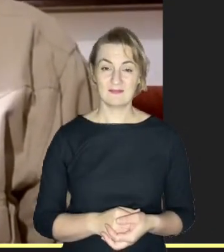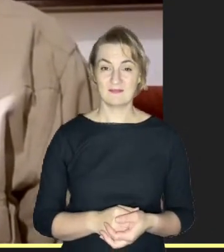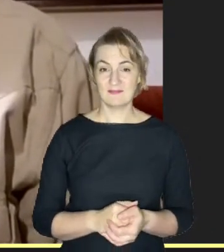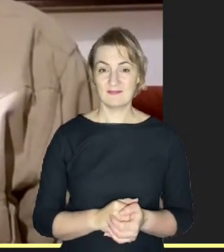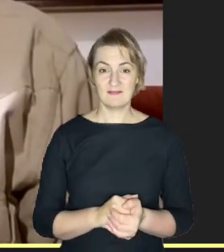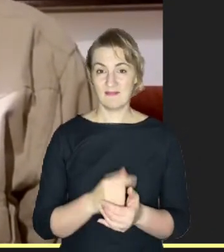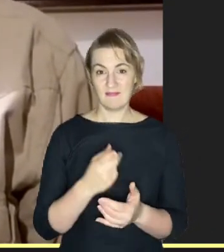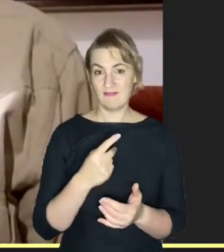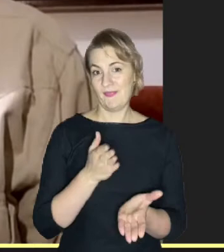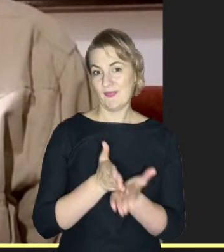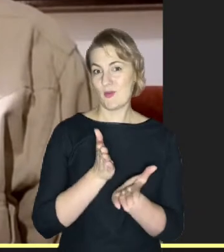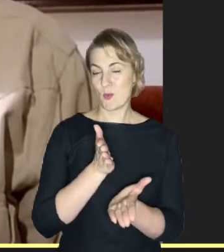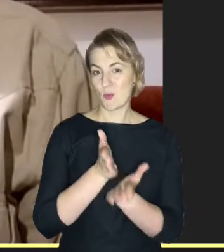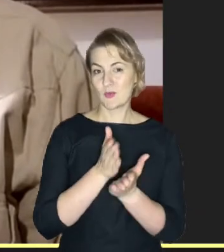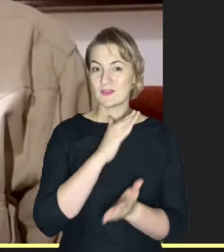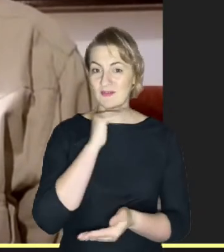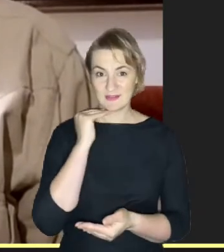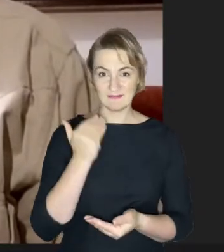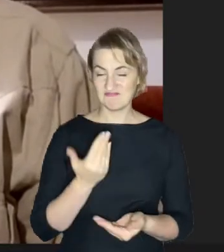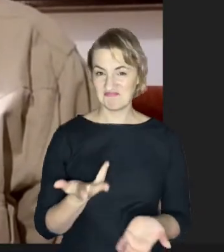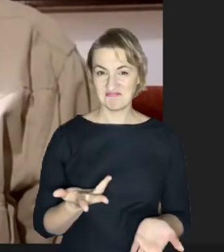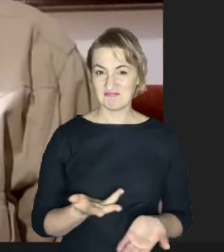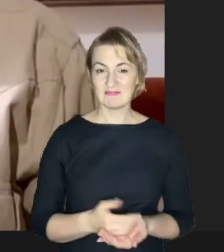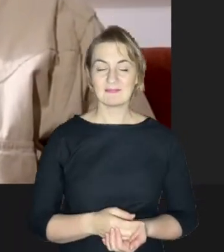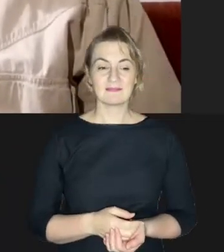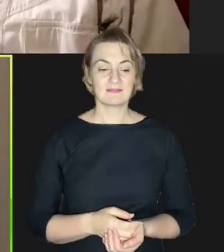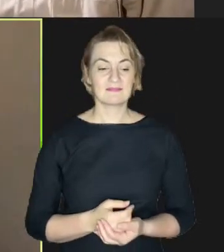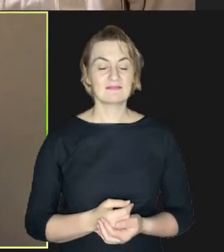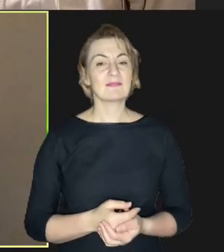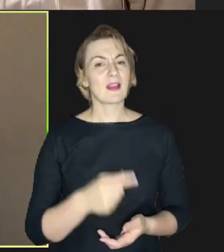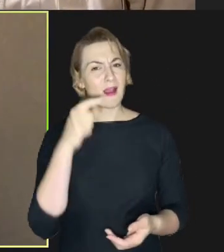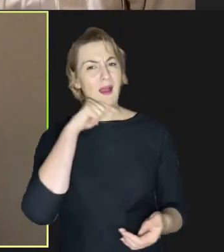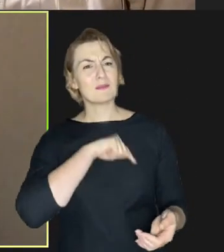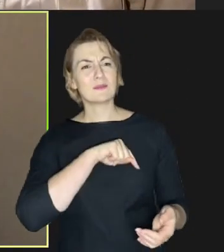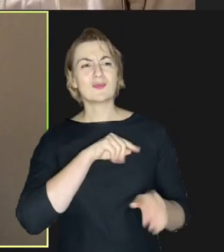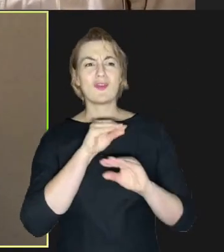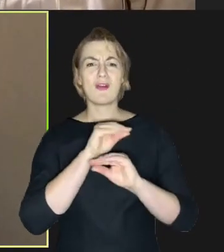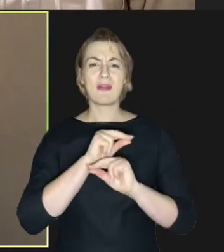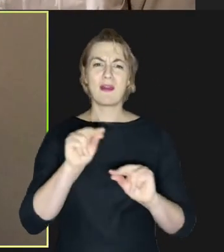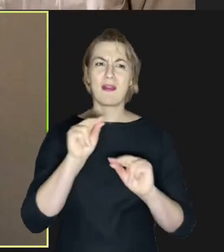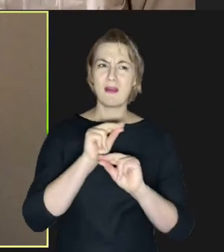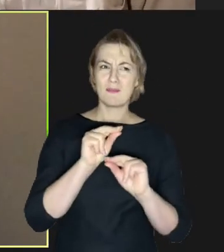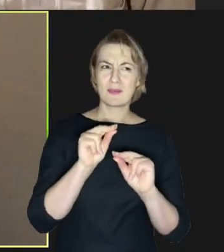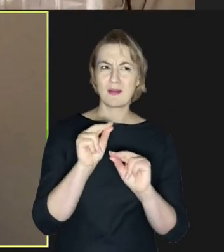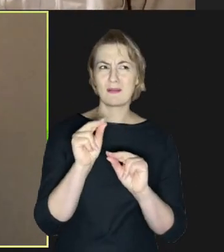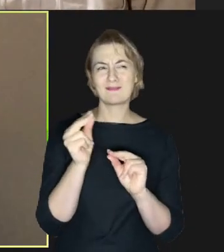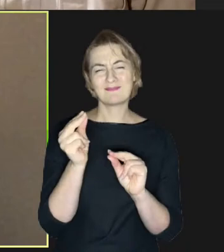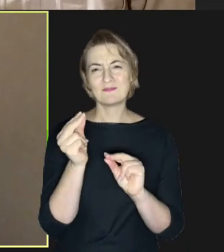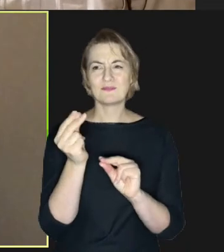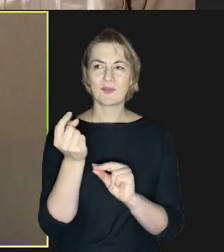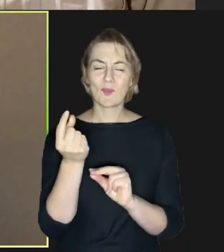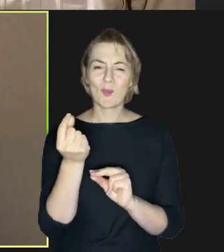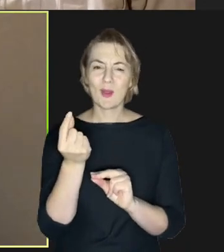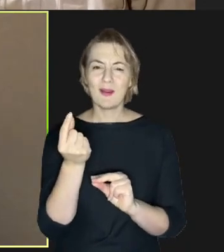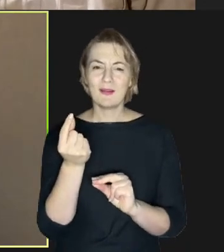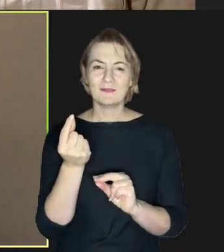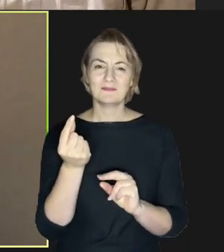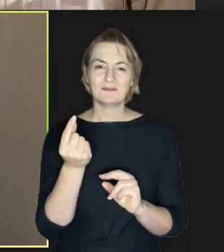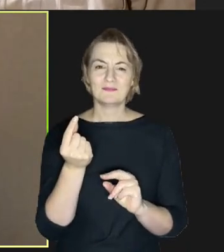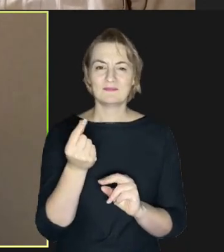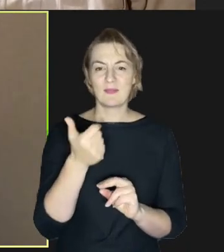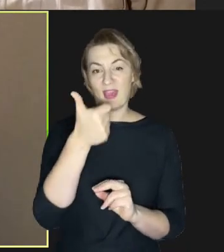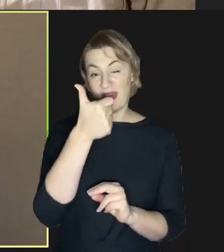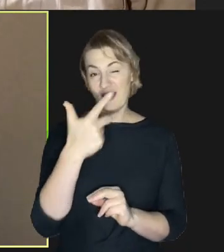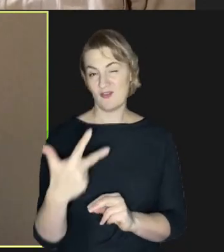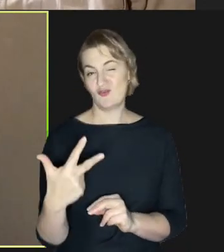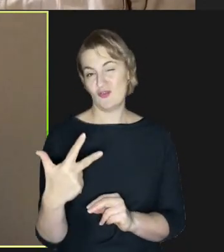niewystarczająca pomoc, tak? Dobrze to rozumiem? Psychoterapia to jest jak gdyby troszeczkę może 1/3